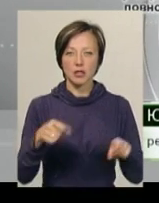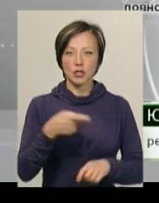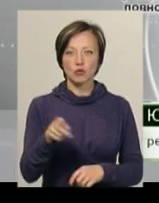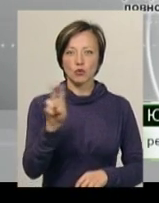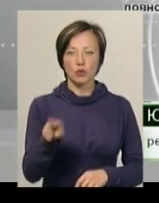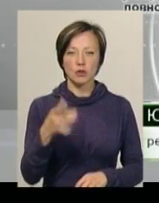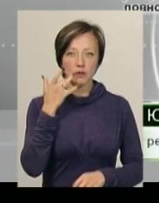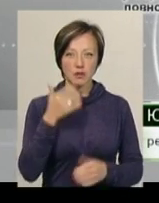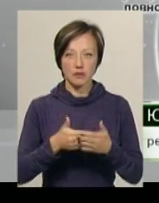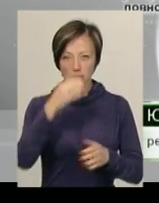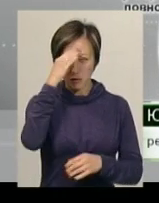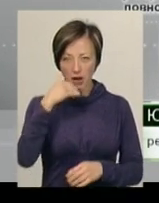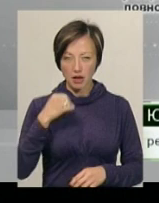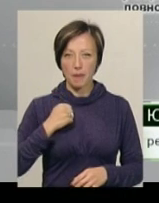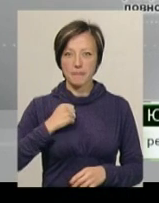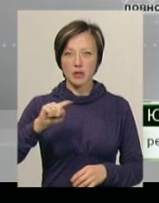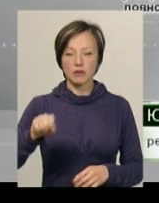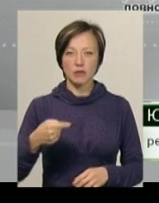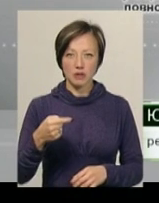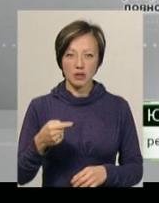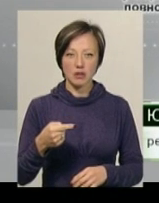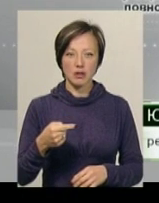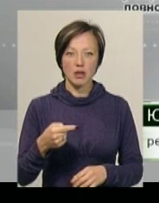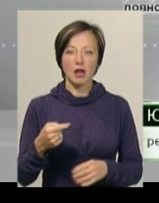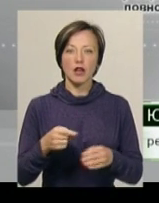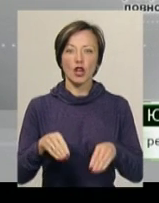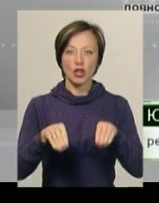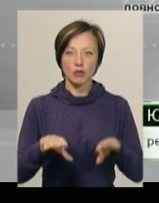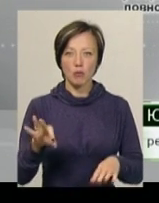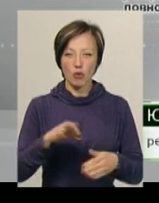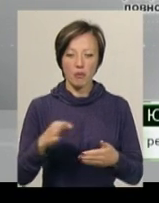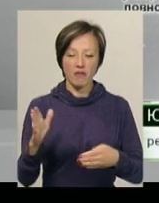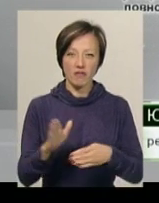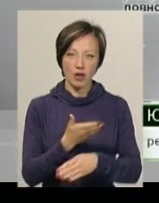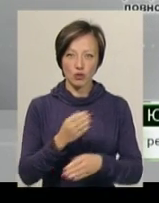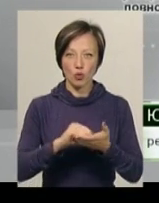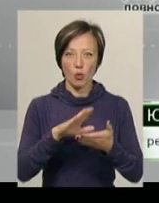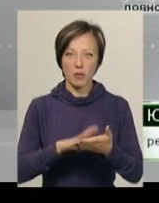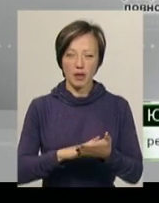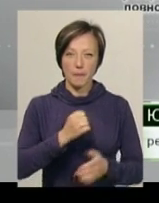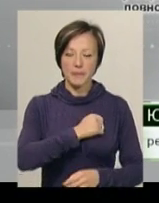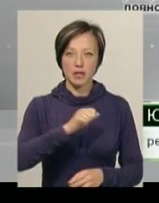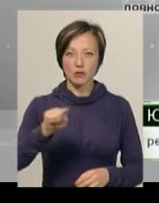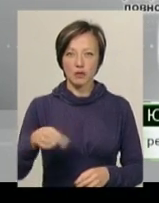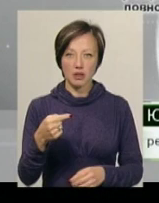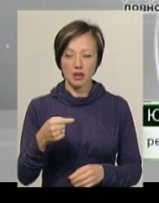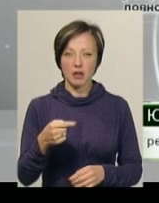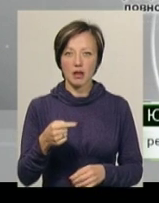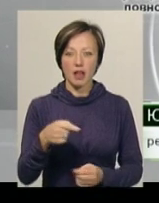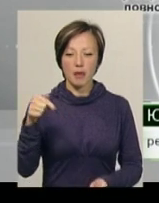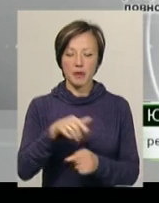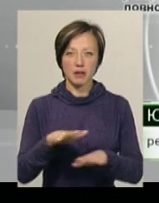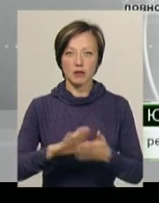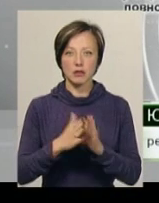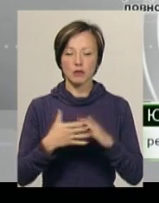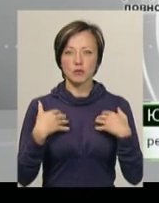$1000 США від батька призовника призначалися за прийняття рішення щодо виключення його сина з обліку призовників як непридатного за станом здоров'я